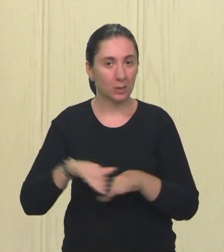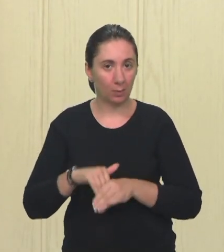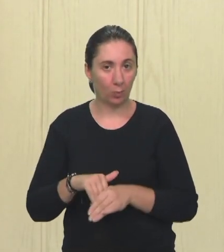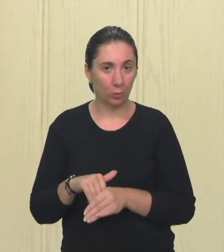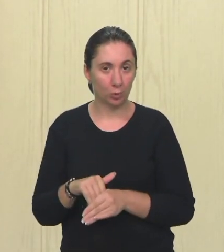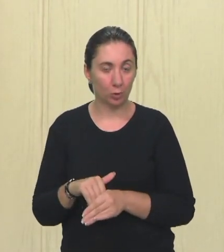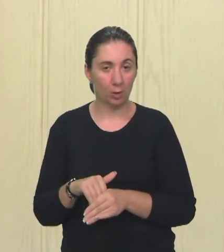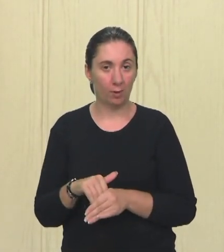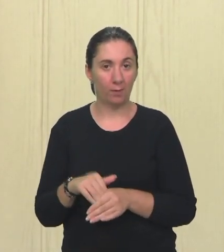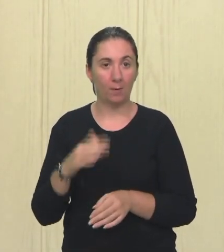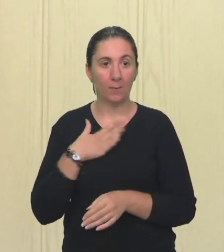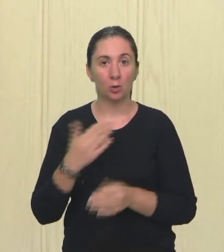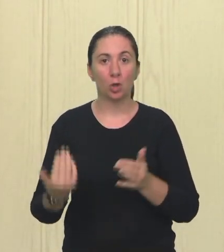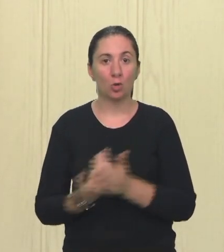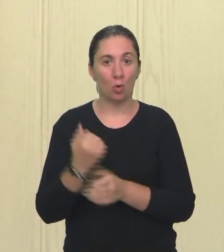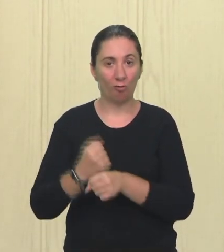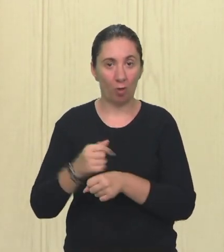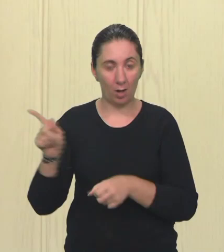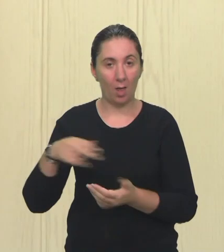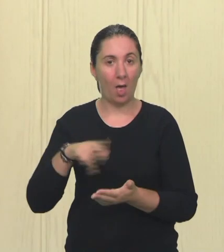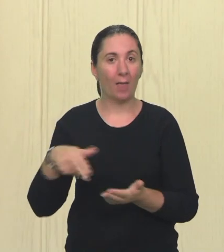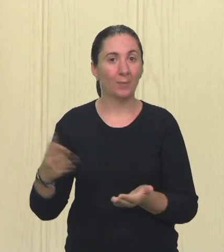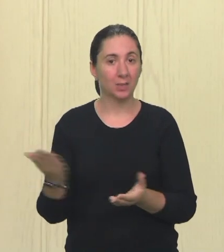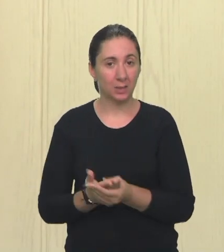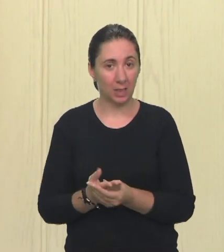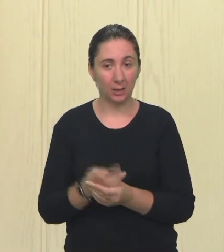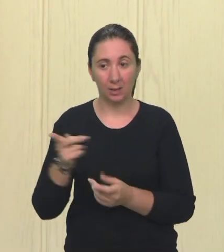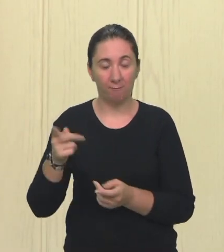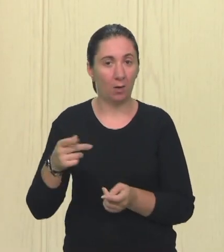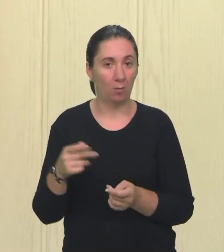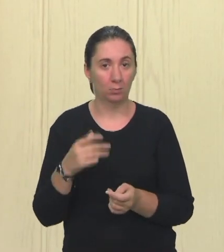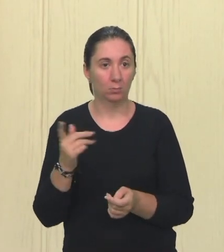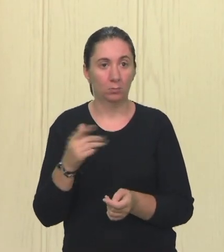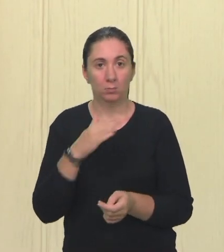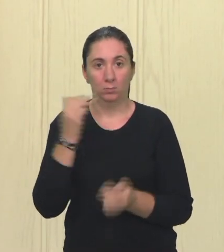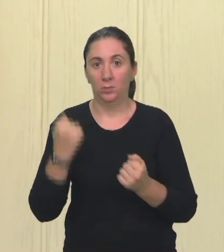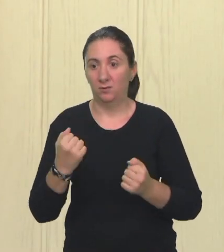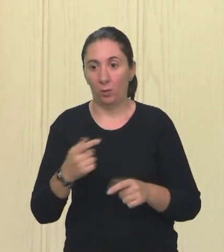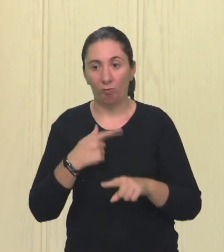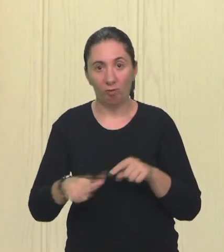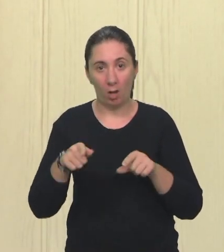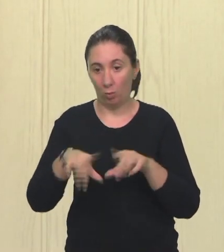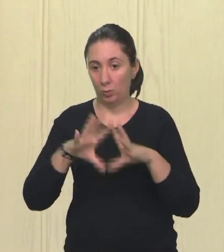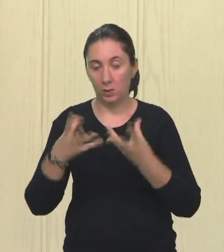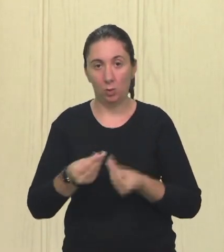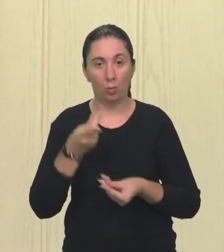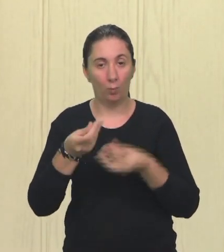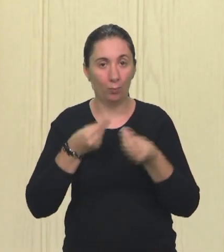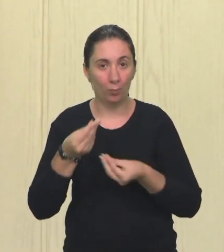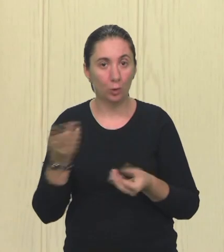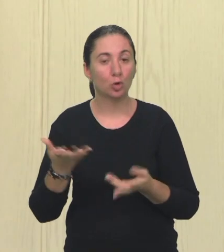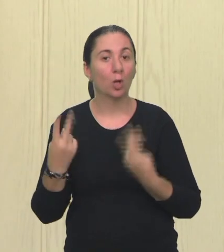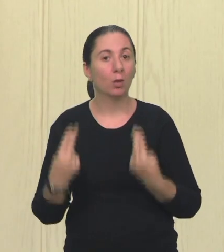zapošljavanje naše nove djelatnice, administrativnog djelatnika koji nam u stvari uistinu nedostaje u cijeloj ovoj priči. Ono